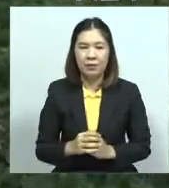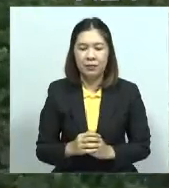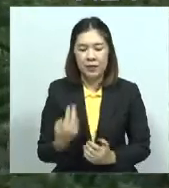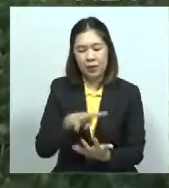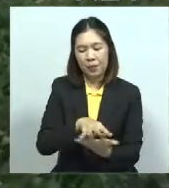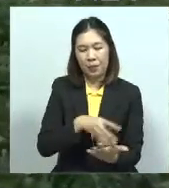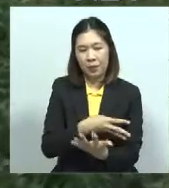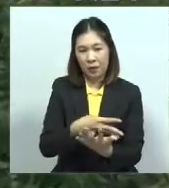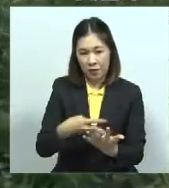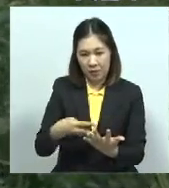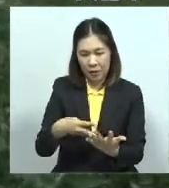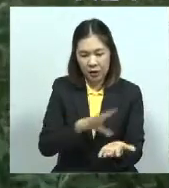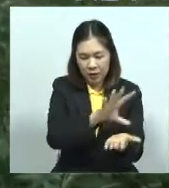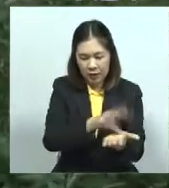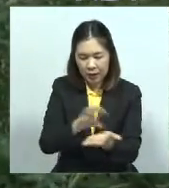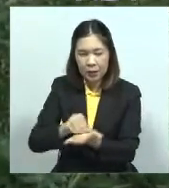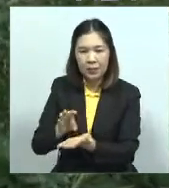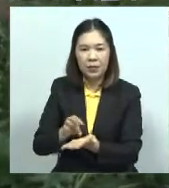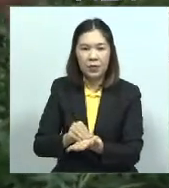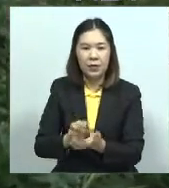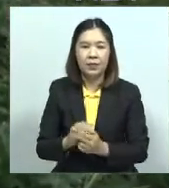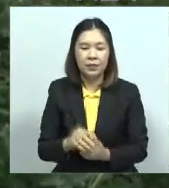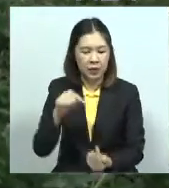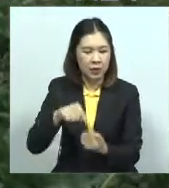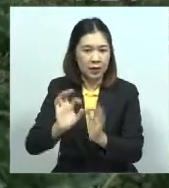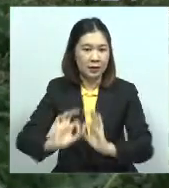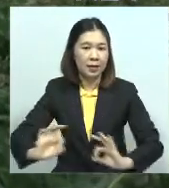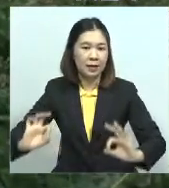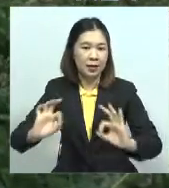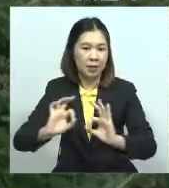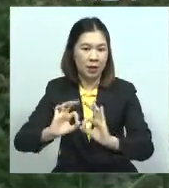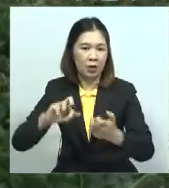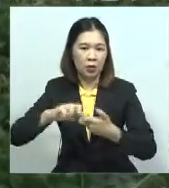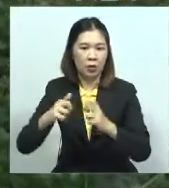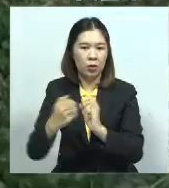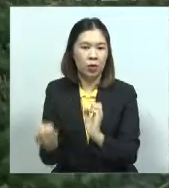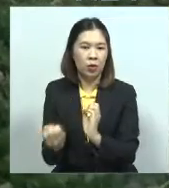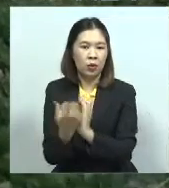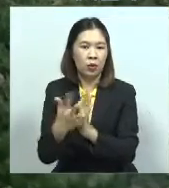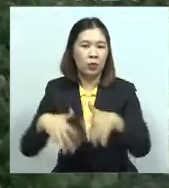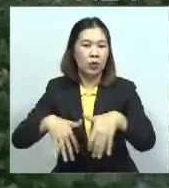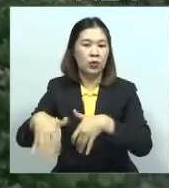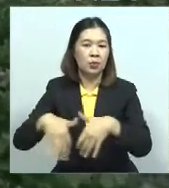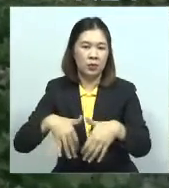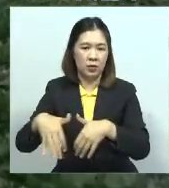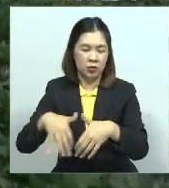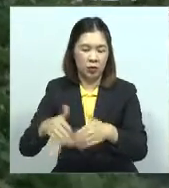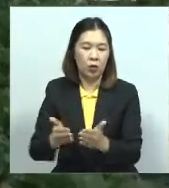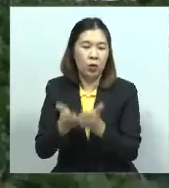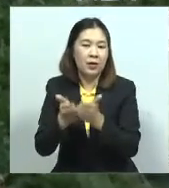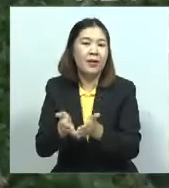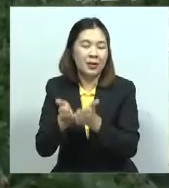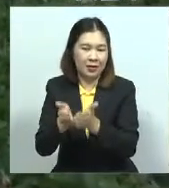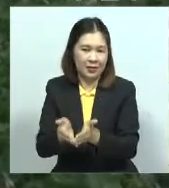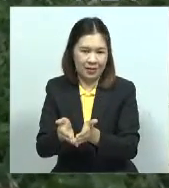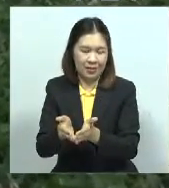ผนให้ดีในการกำจัดครับ ใช่ไหมคะ ครับมีจุดสำคัญที่สุดคือจุดที่กระทบต่อพี่น้องประชาชนในบริเวณท่าเรือนะครับต